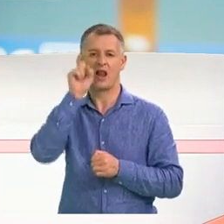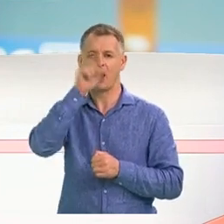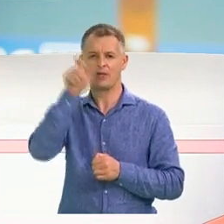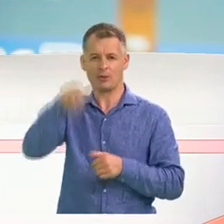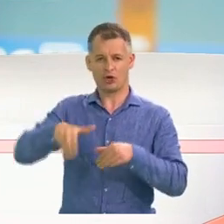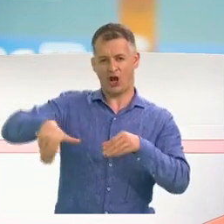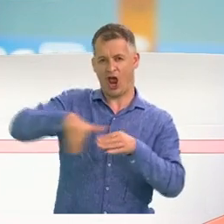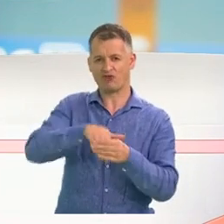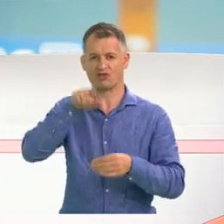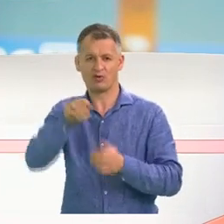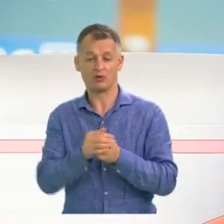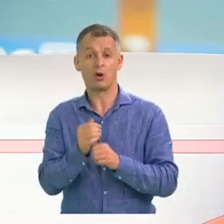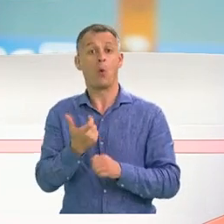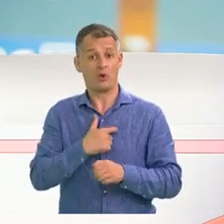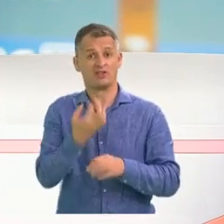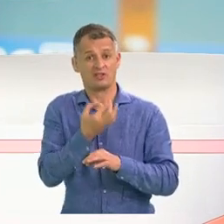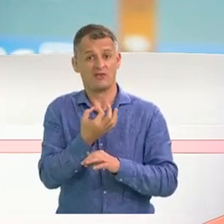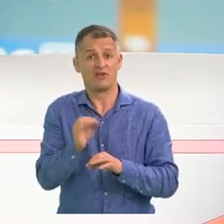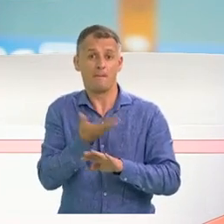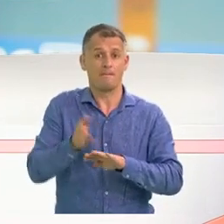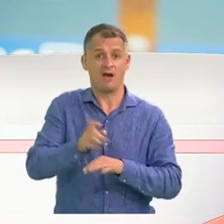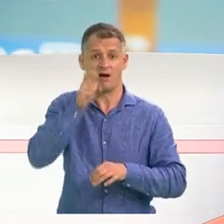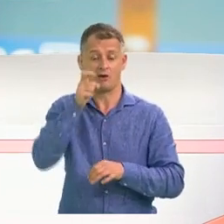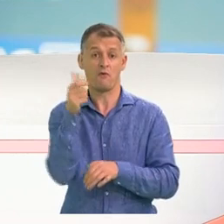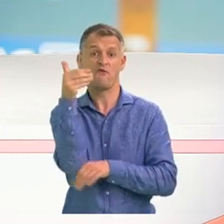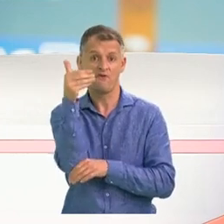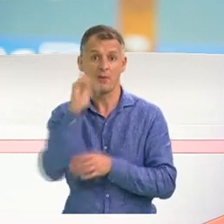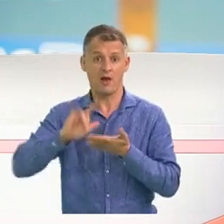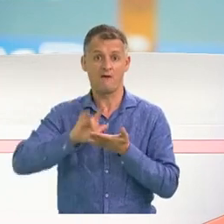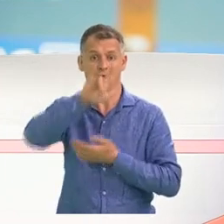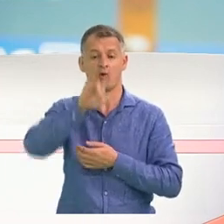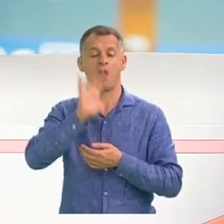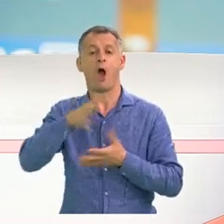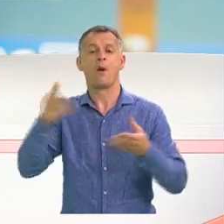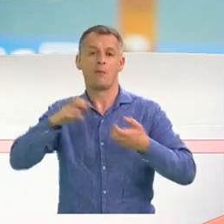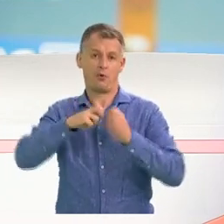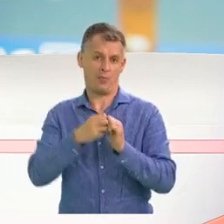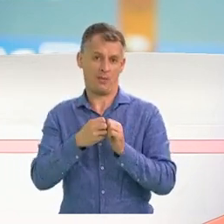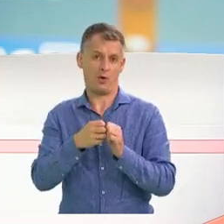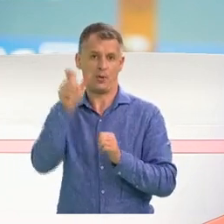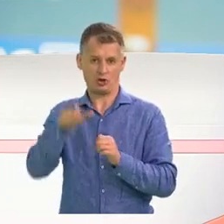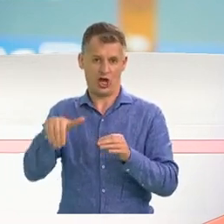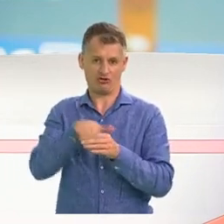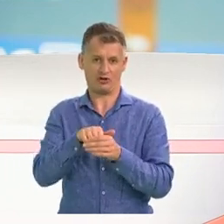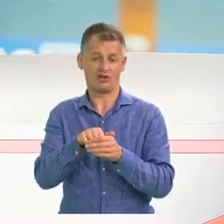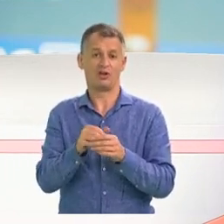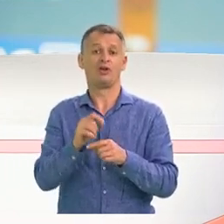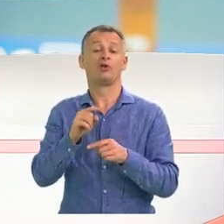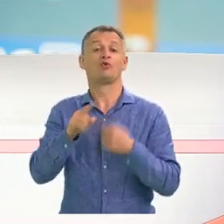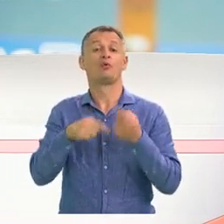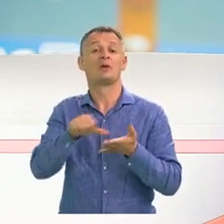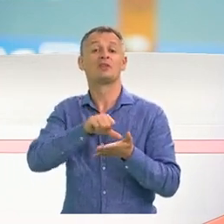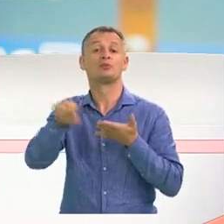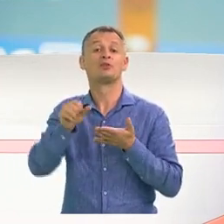personal și ar putea fi și mai rău. Companiile aeriene au mari probleme cu resursa umană după disponibilizările din